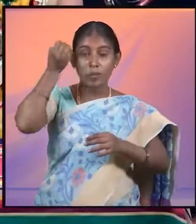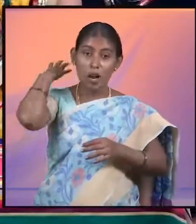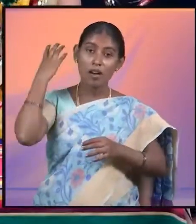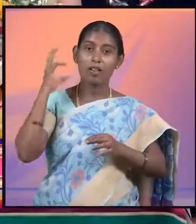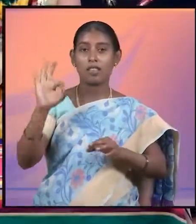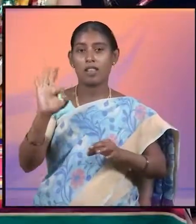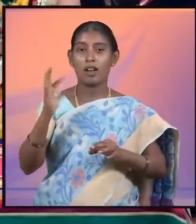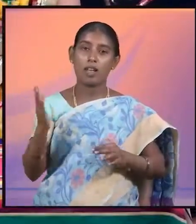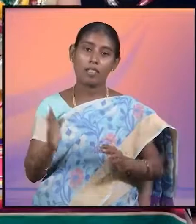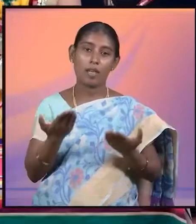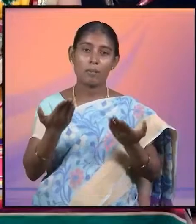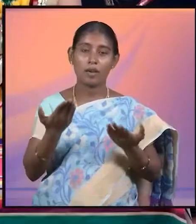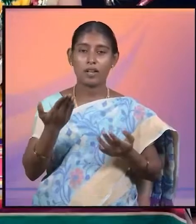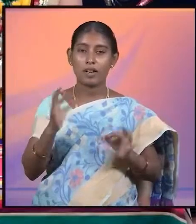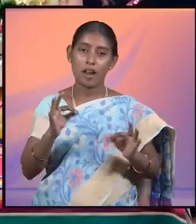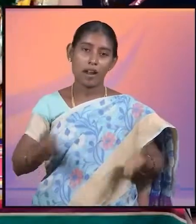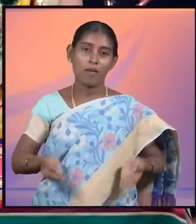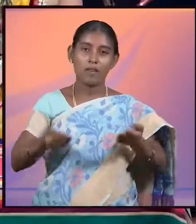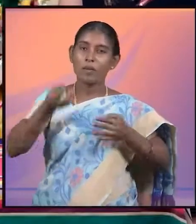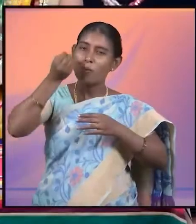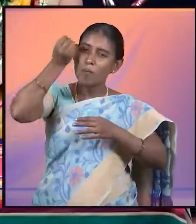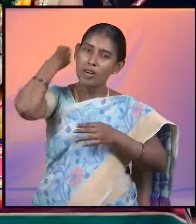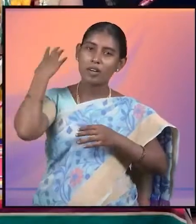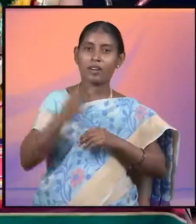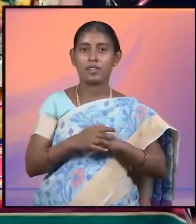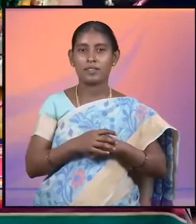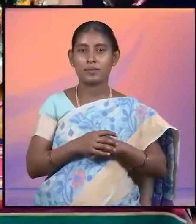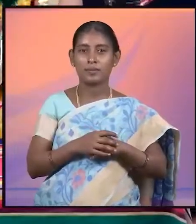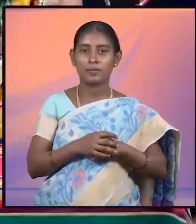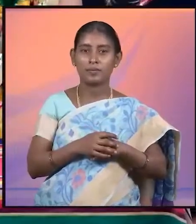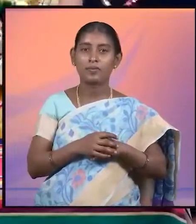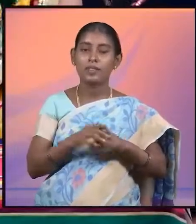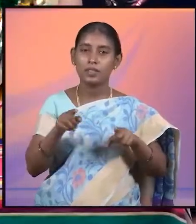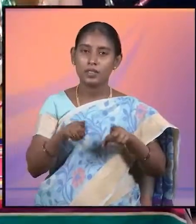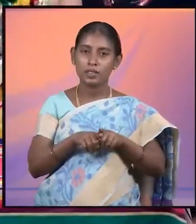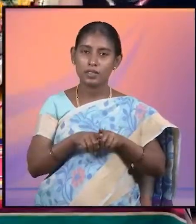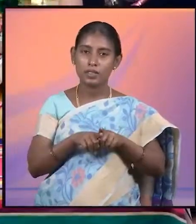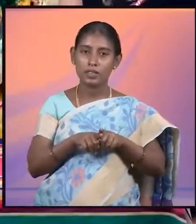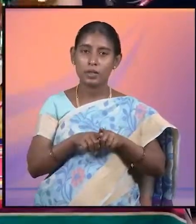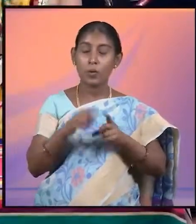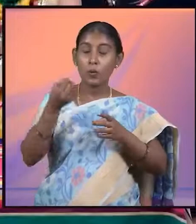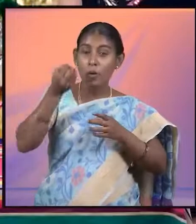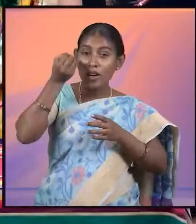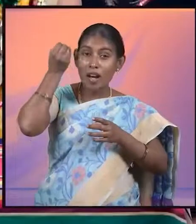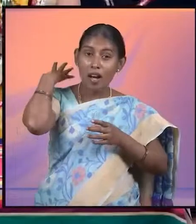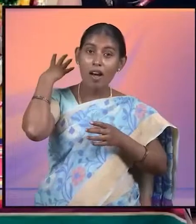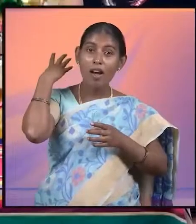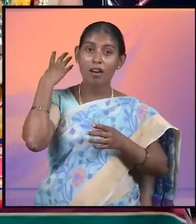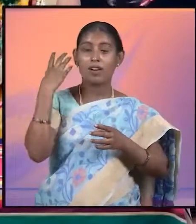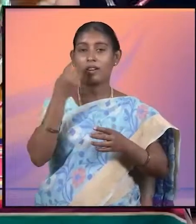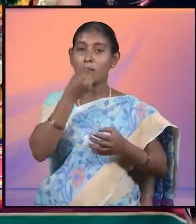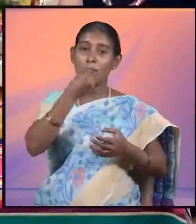காலம் அது அங்க காலம். அவ்வையும் புயத்தியும் வெளிப்பாடிய தண்ணியும் கொவ்வை தமிழை